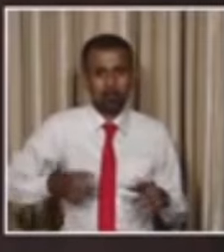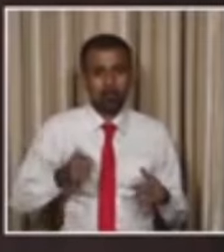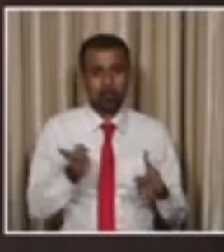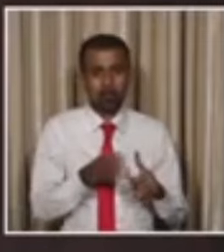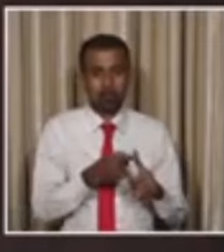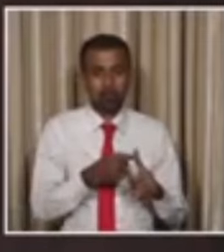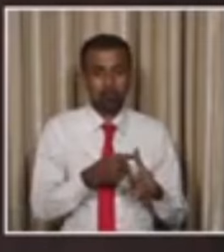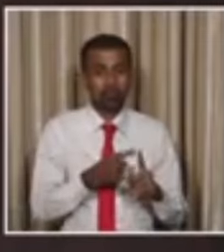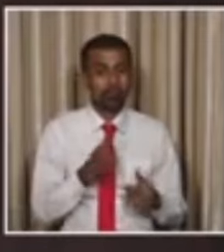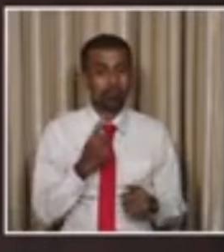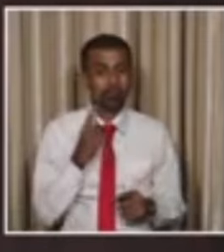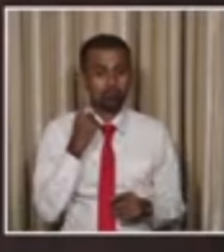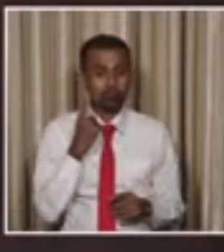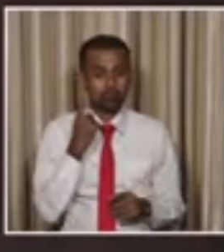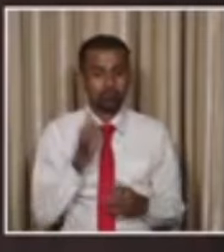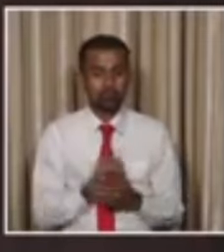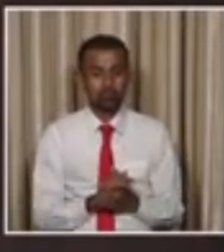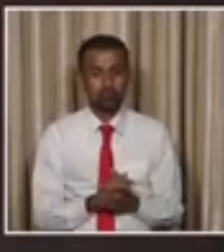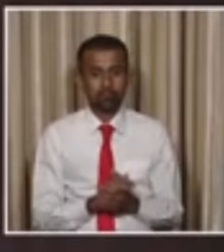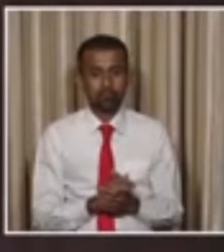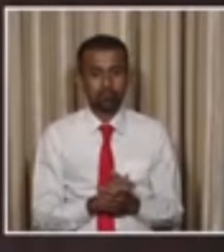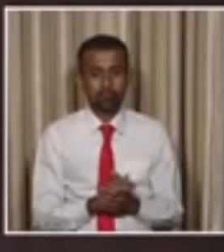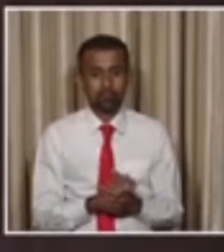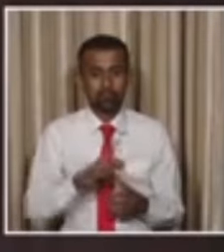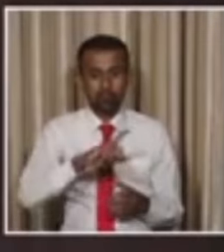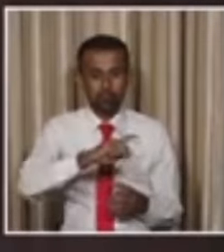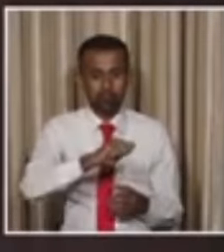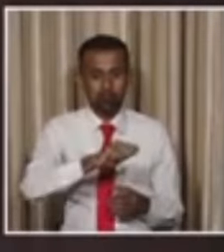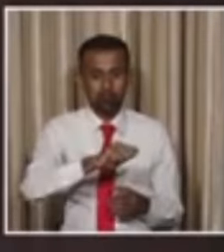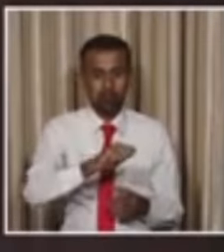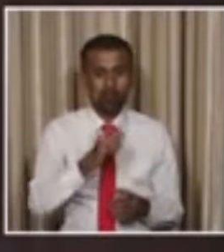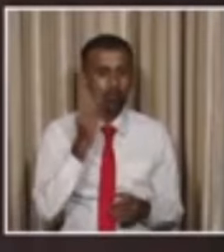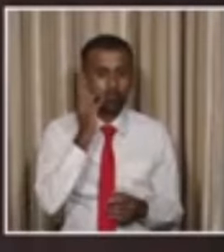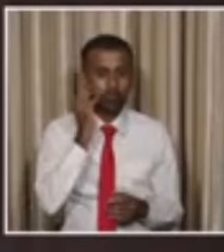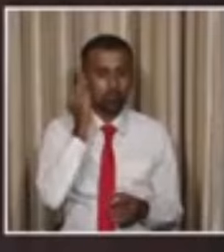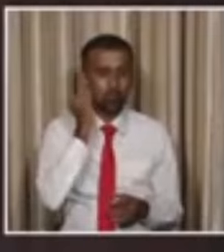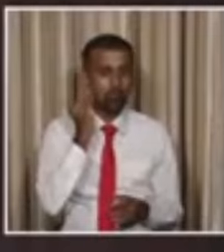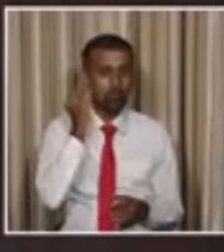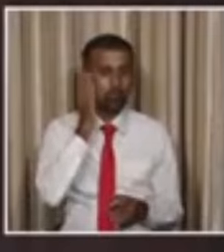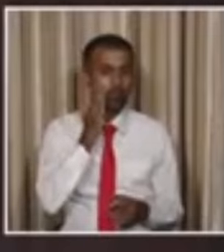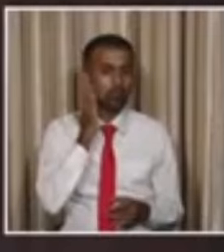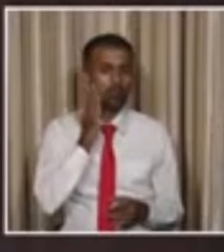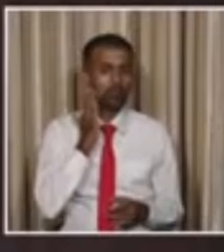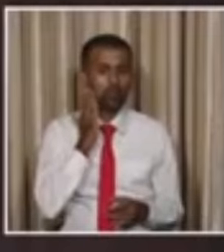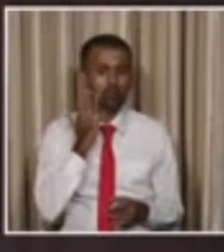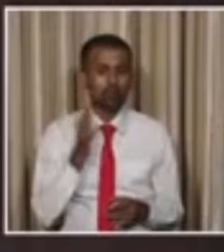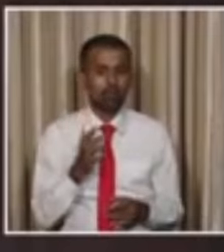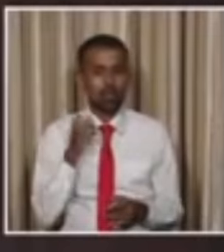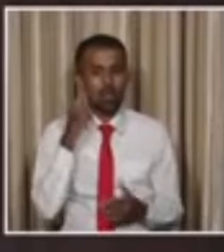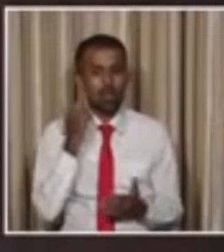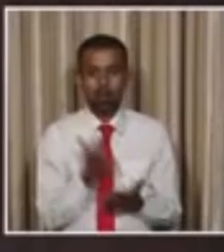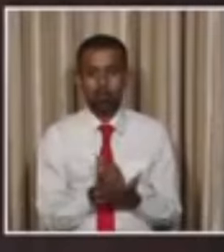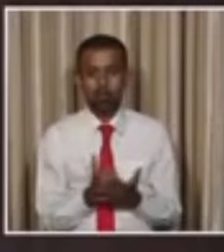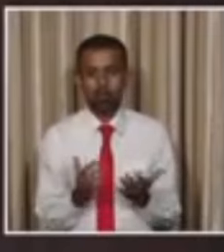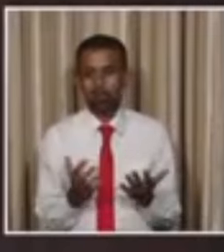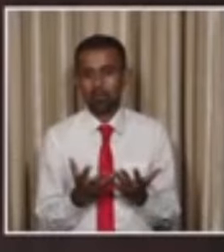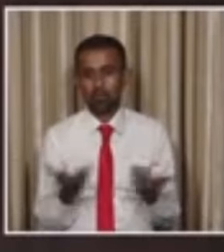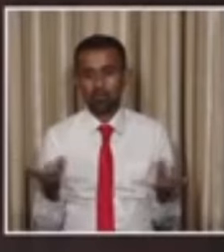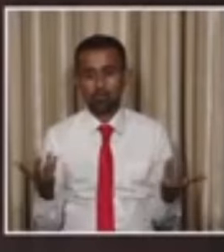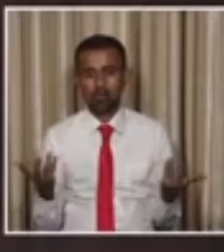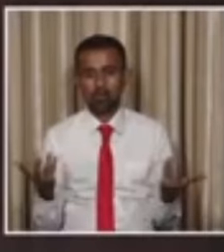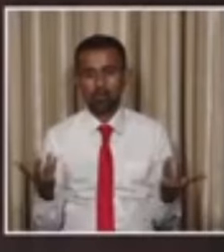ඒක ගානවා දෙහි වල ගාලා මූ කම්බුලේ ගාගත්තාම මේ අමාරුවක් හැදෙන්නේ නැහැ.